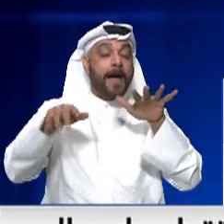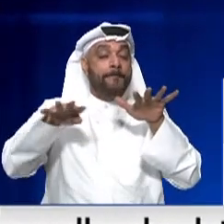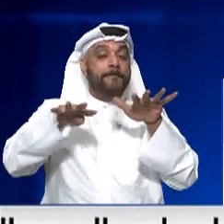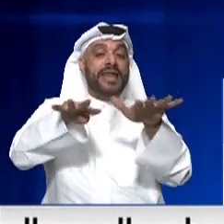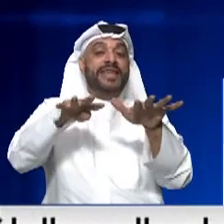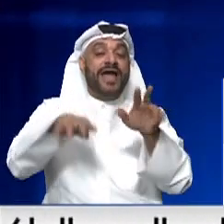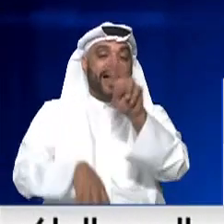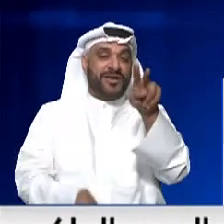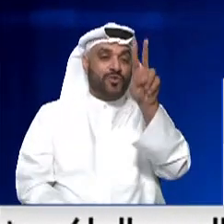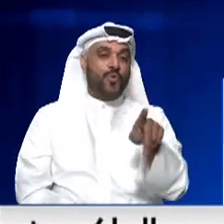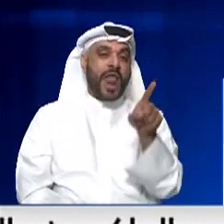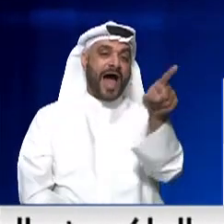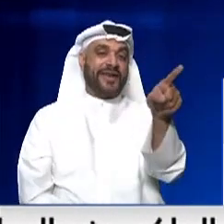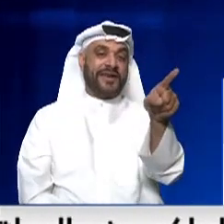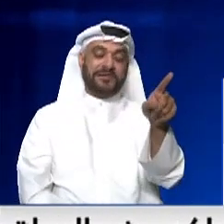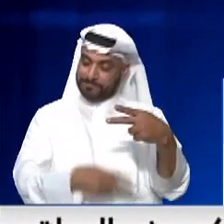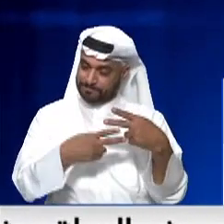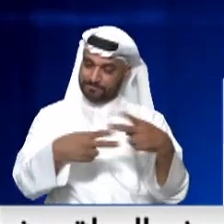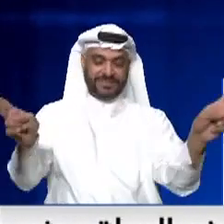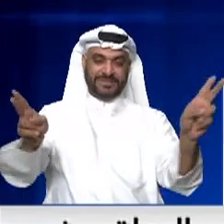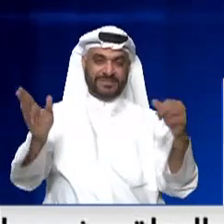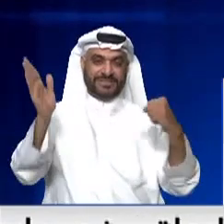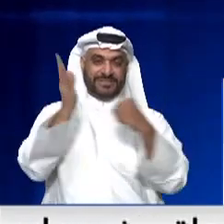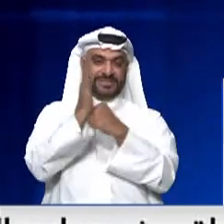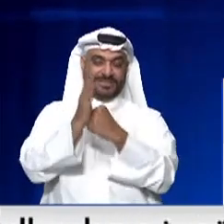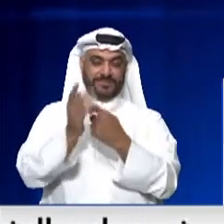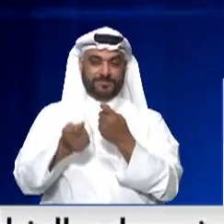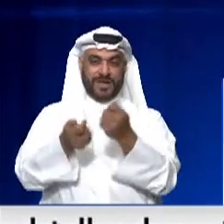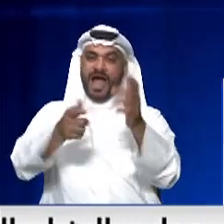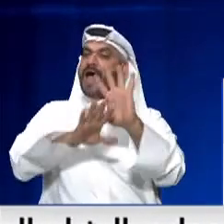شكلت شهادات المعدل المتغير ما نسبته